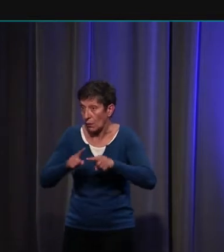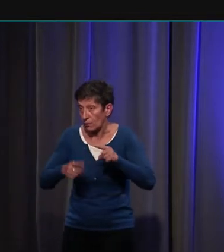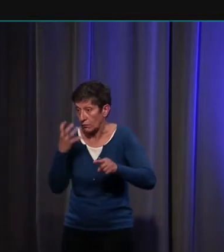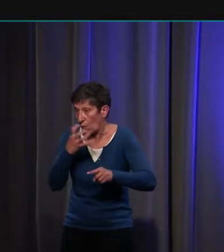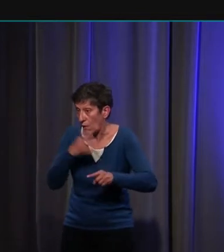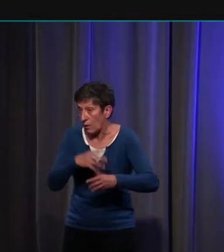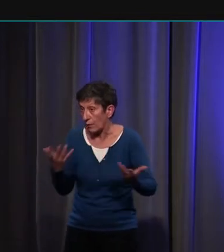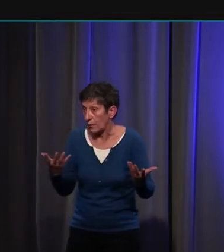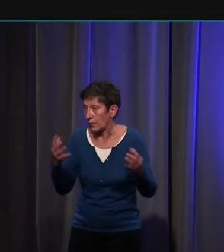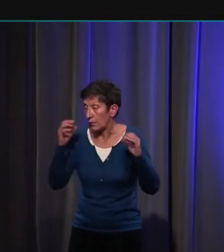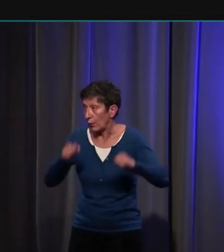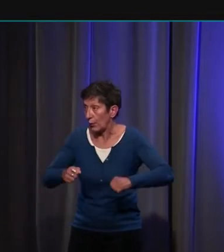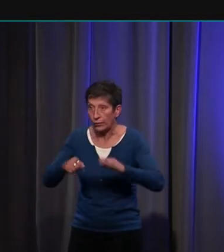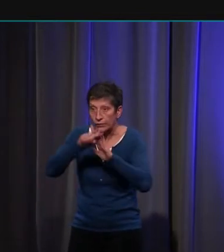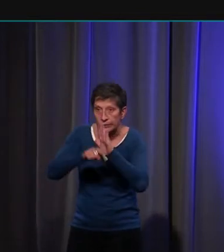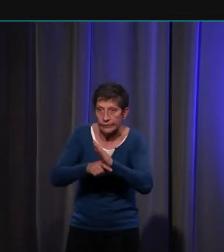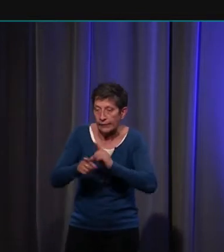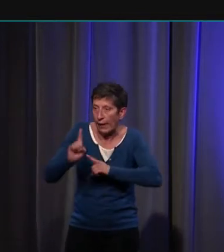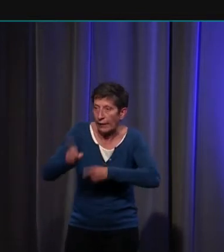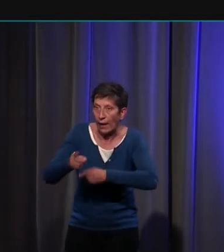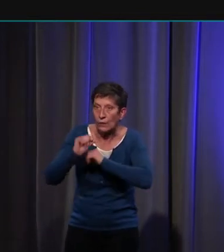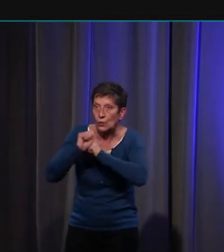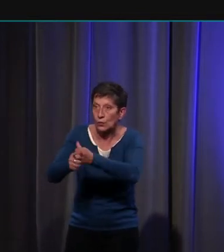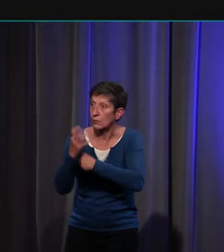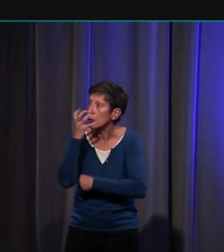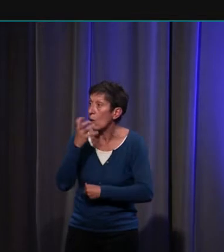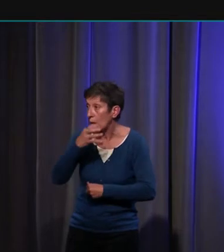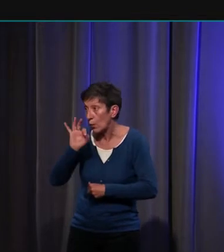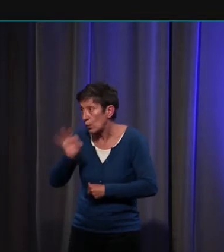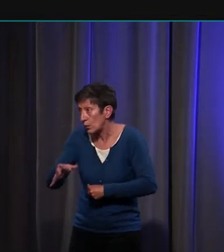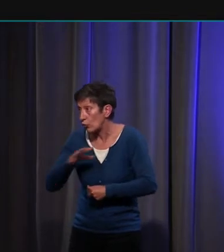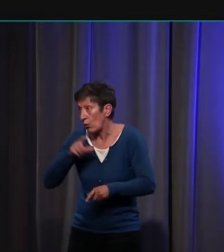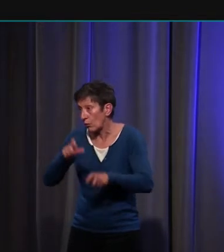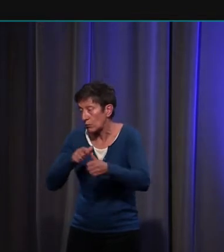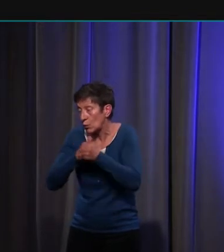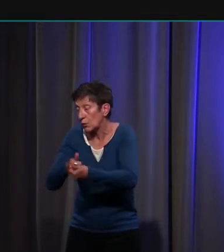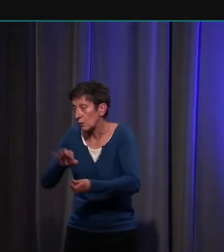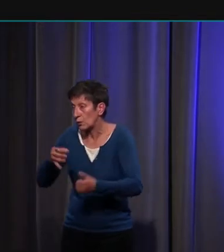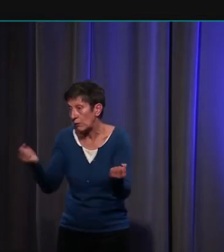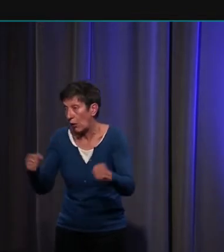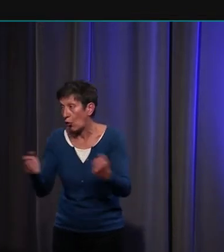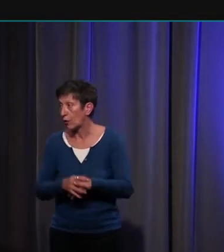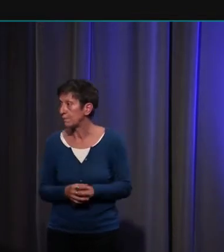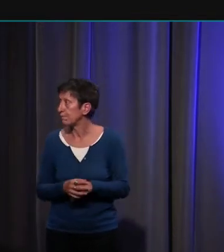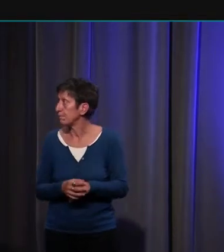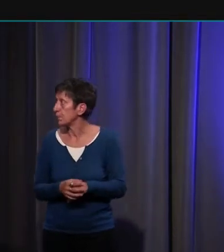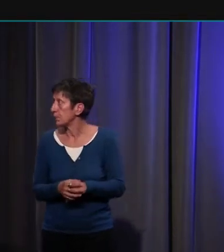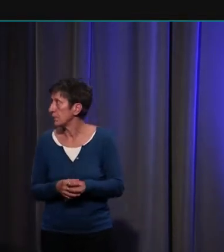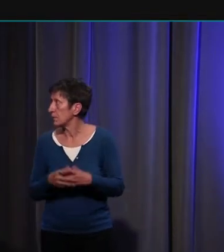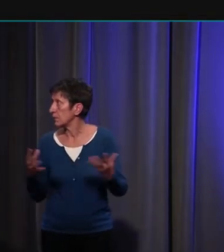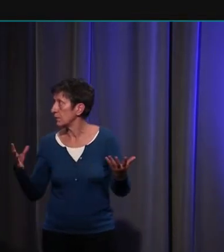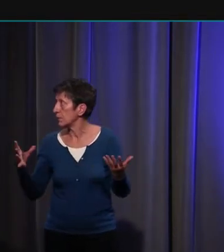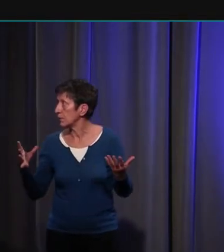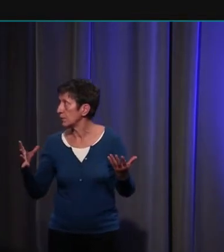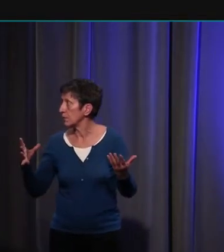obéir à des lois de la guerre qui sont horribles pour nous un fils d'accord mais je suis assez d'accord avec vous que les atrocités